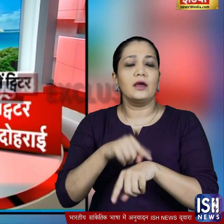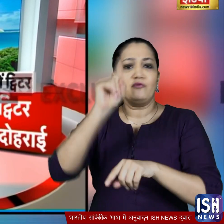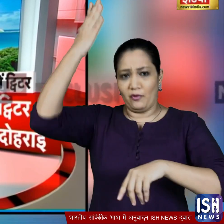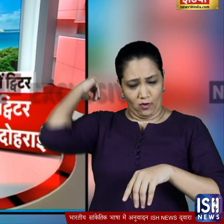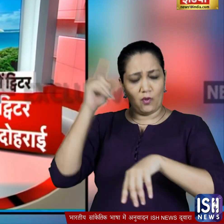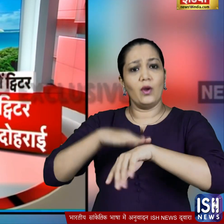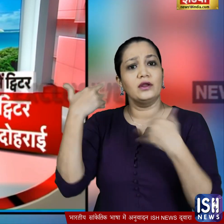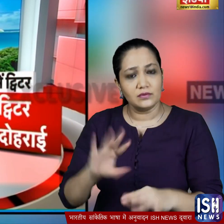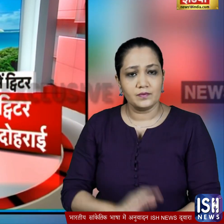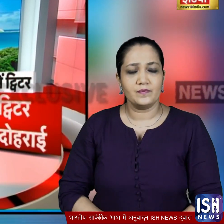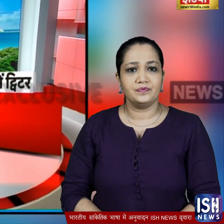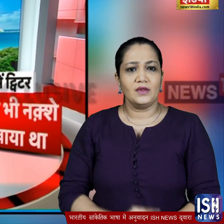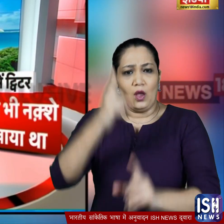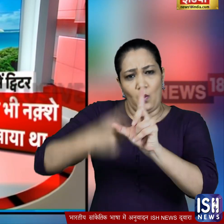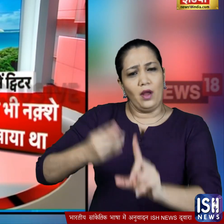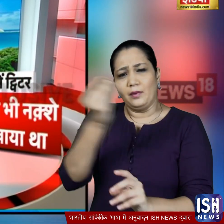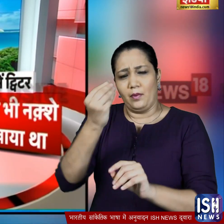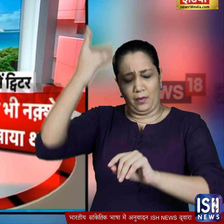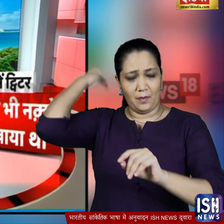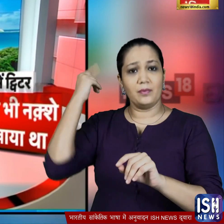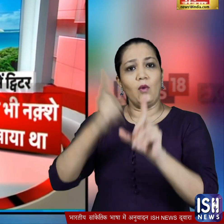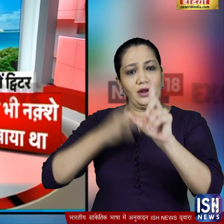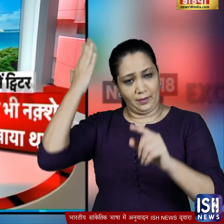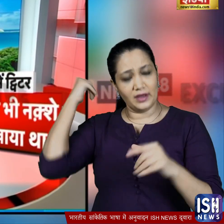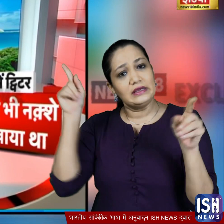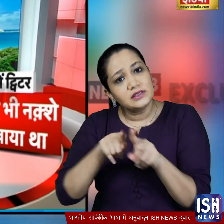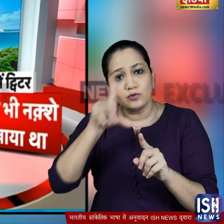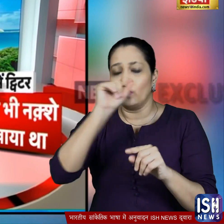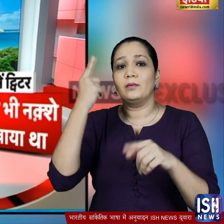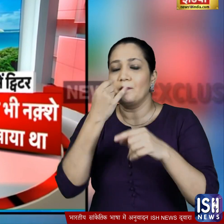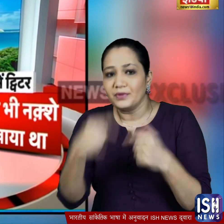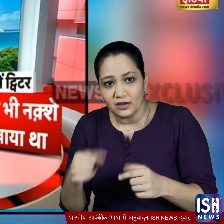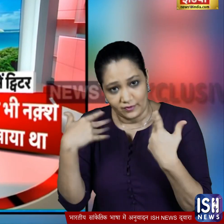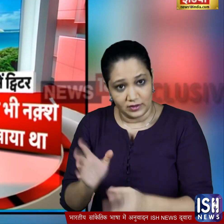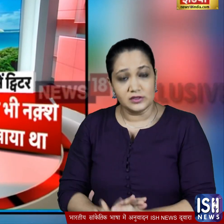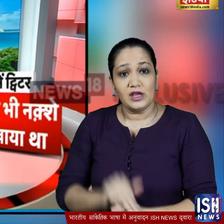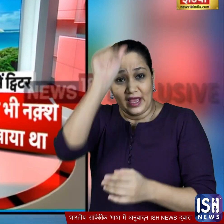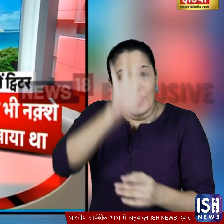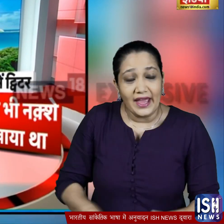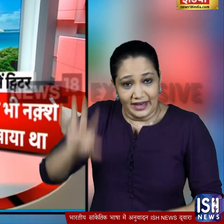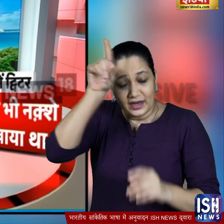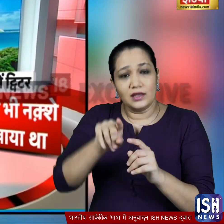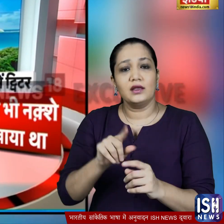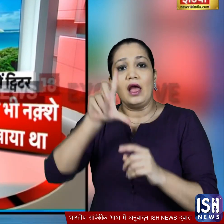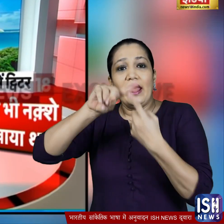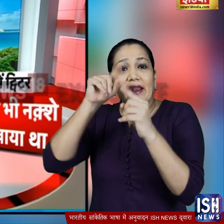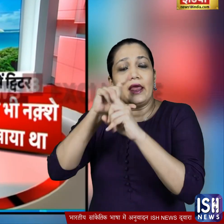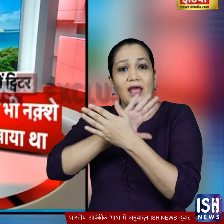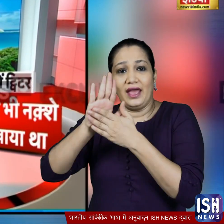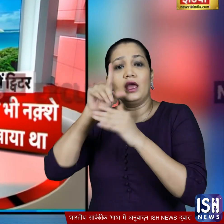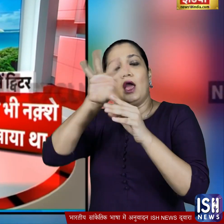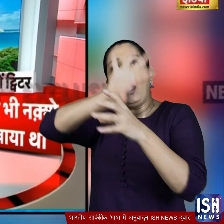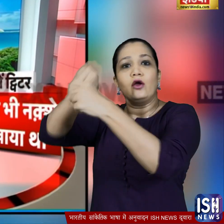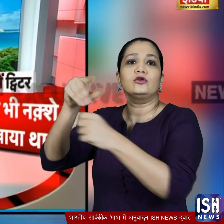तरीके से पेश किया। करीब 1 साल पहले भी ट्विटर ने ऐसी ही हरकत की थी और उस वक्त भारत का जो नक्शा दिखाया गया था उसमें लेह को चीन का हिस्सा बता